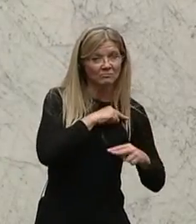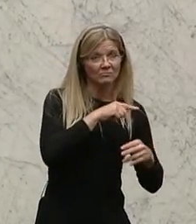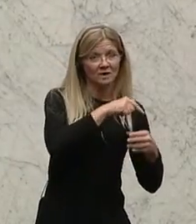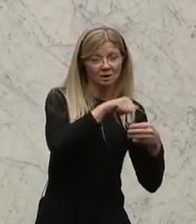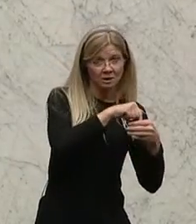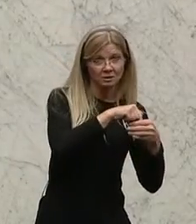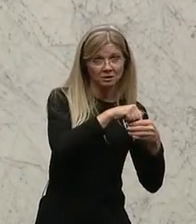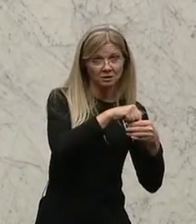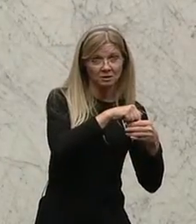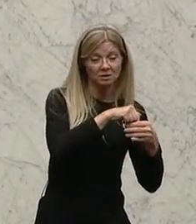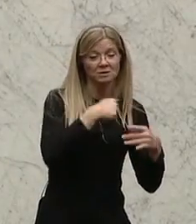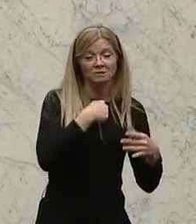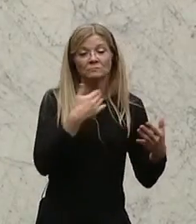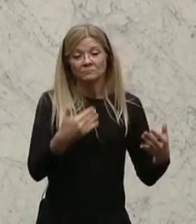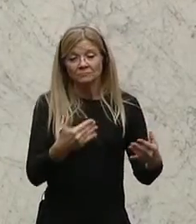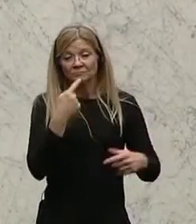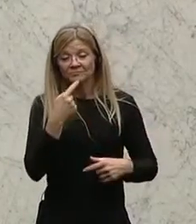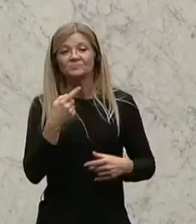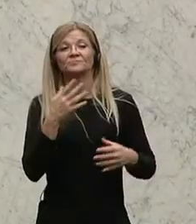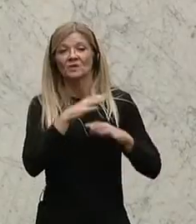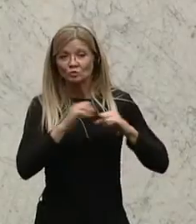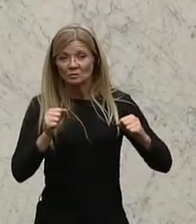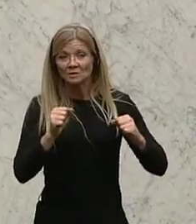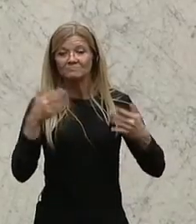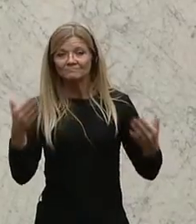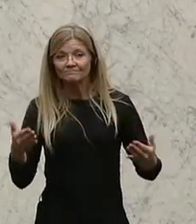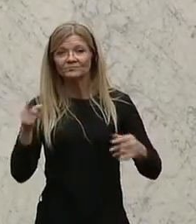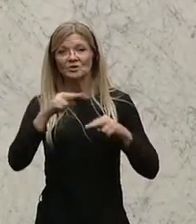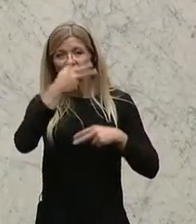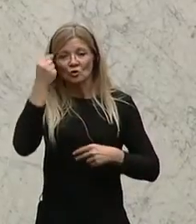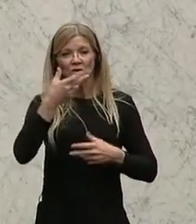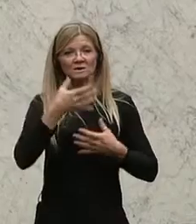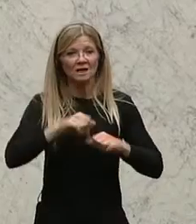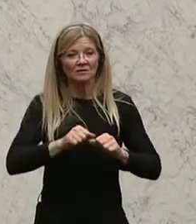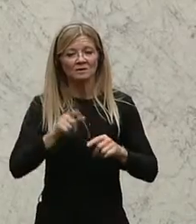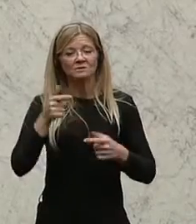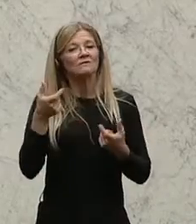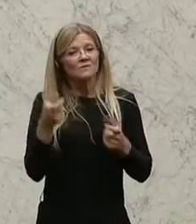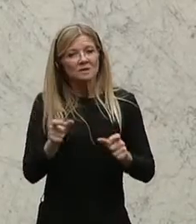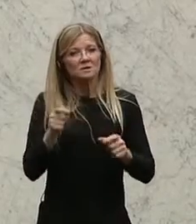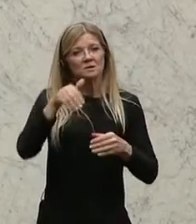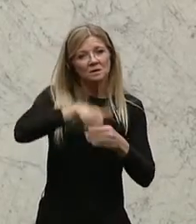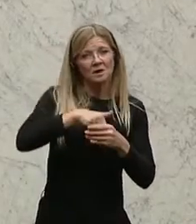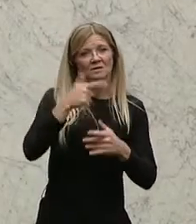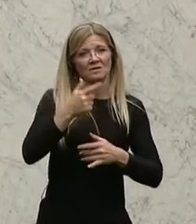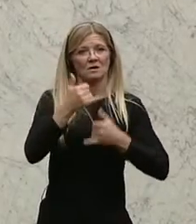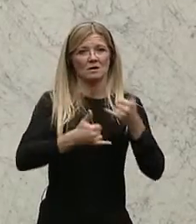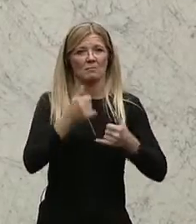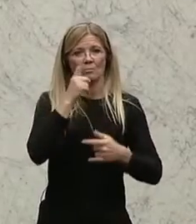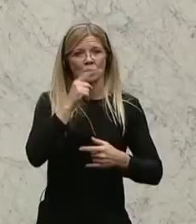fixes Element im Ausbildungssystem der 2-jährigen Polizeiakademie sein wird, sodass